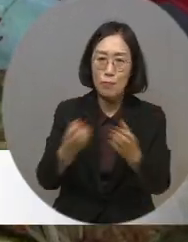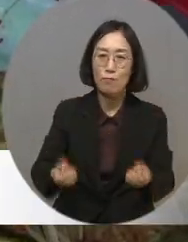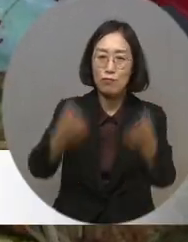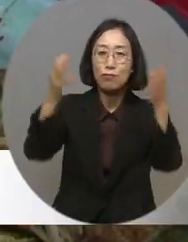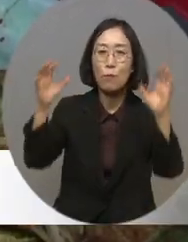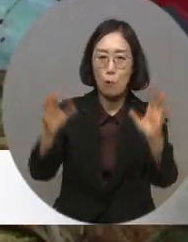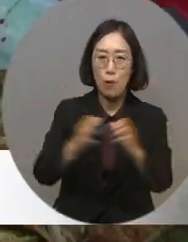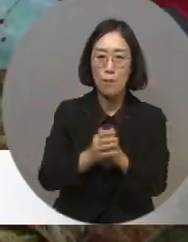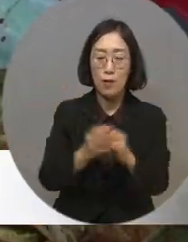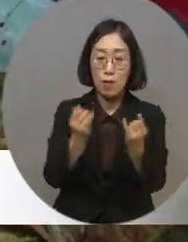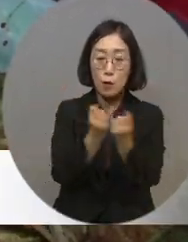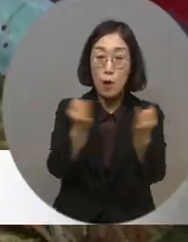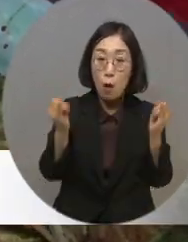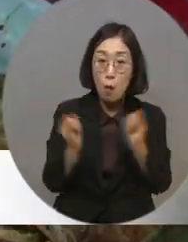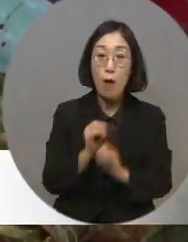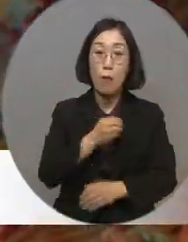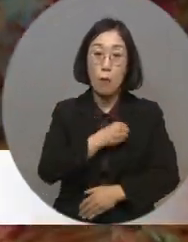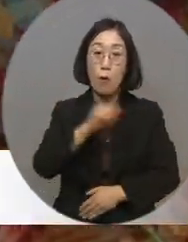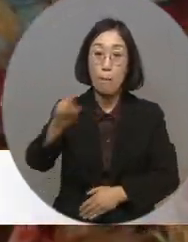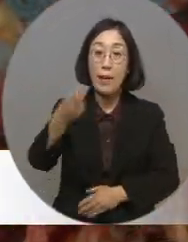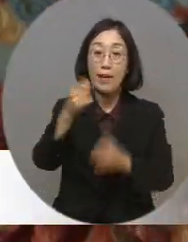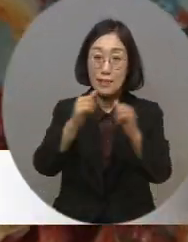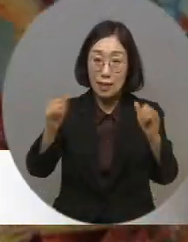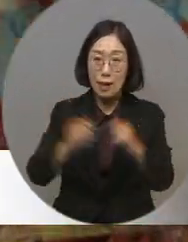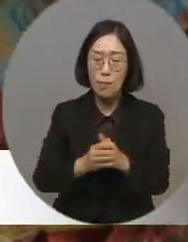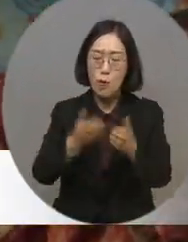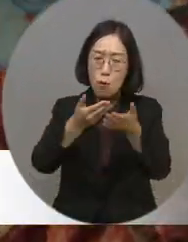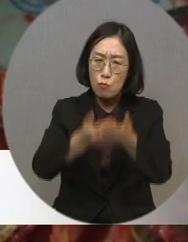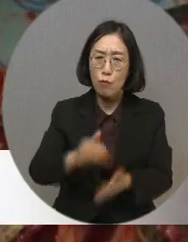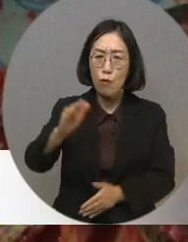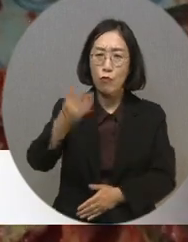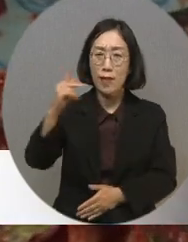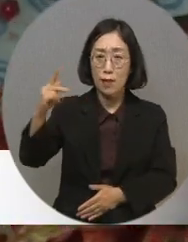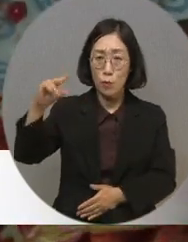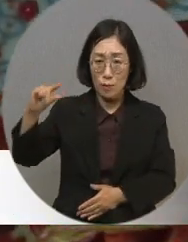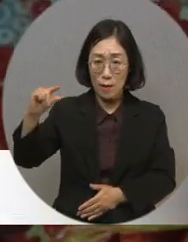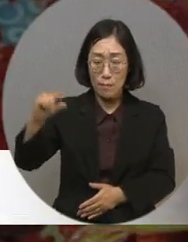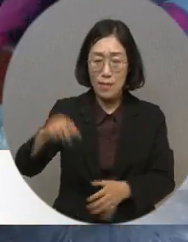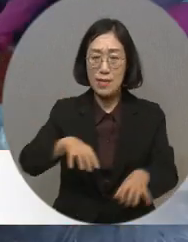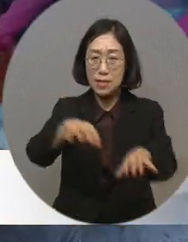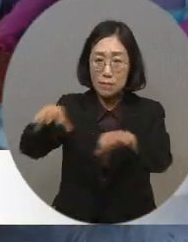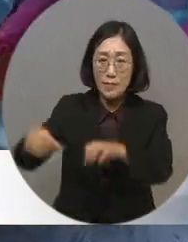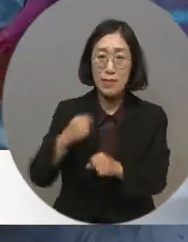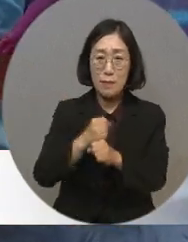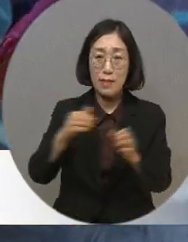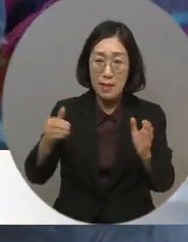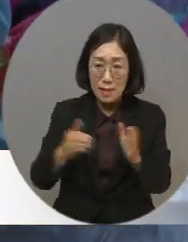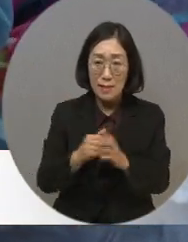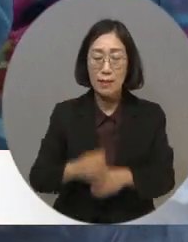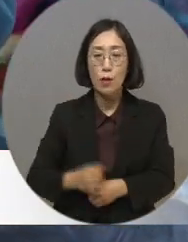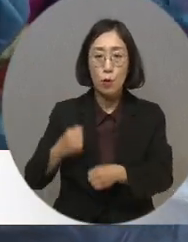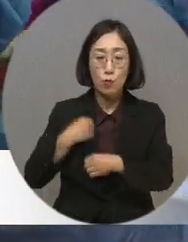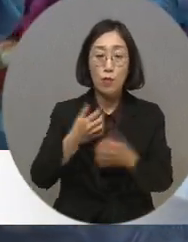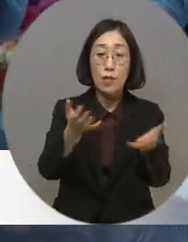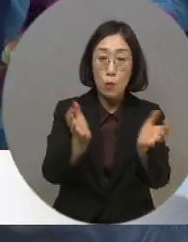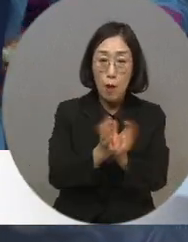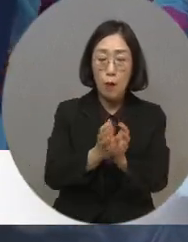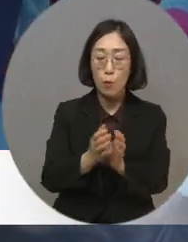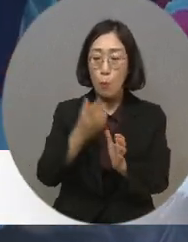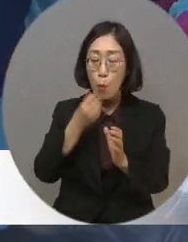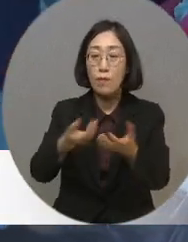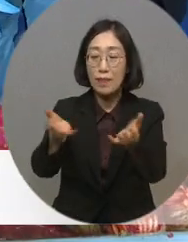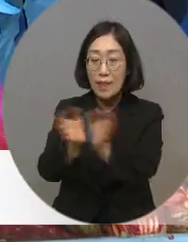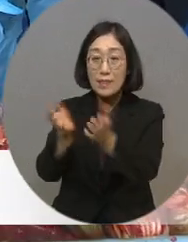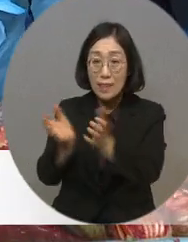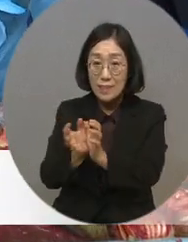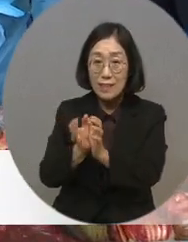임원 및 여성회와 회원 100여 명이 900kg 이상의 김장을 담가 보훈회 간 상위 공경회 및 보훈단체에